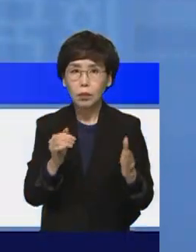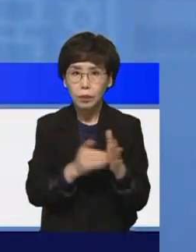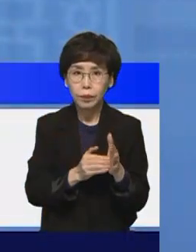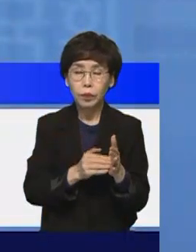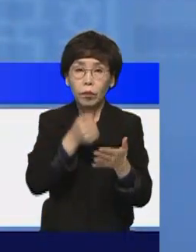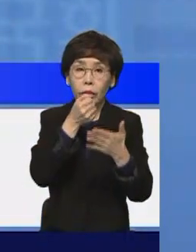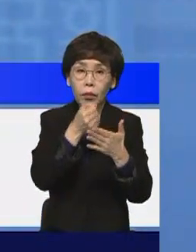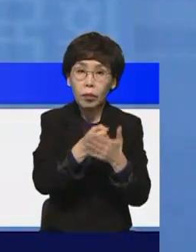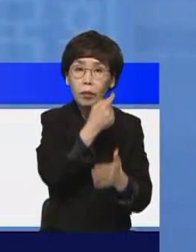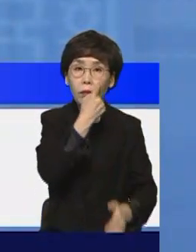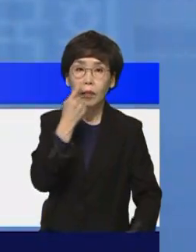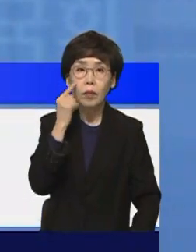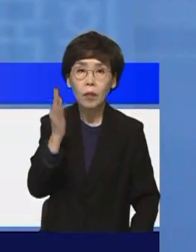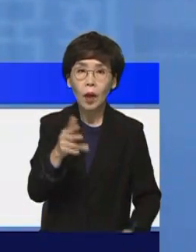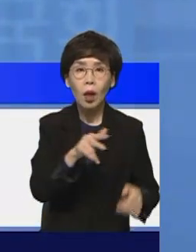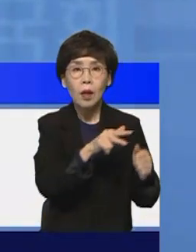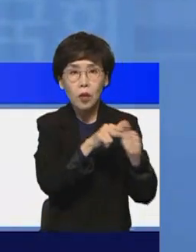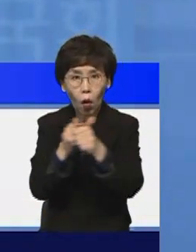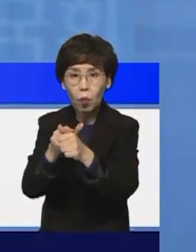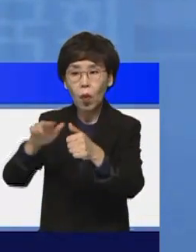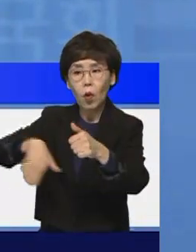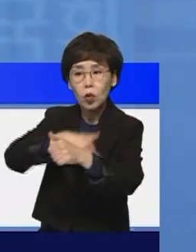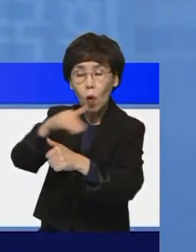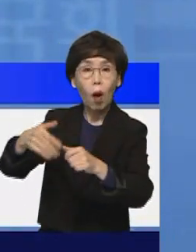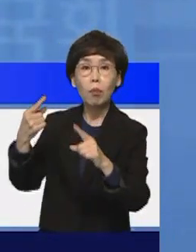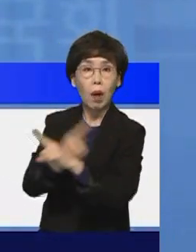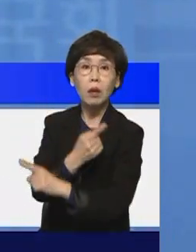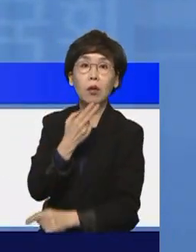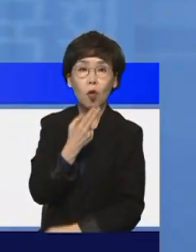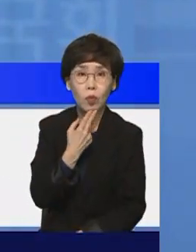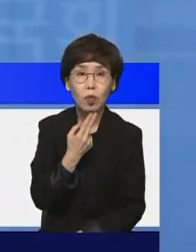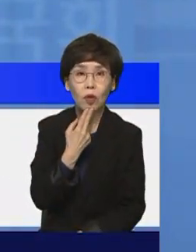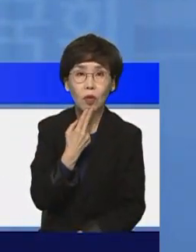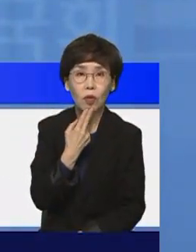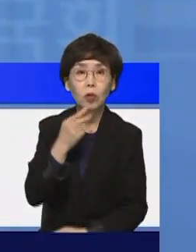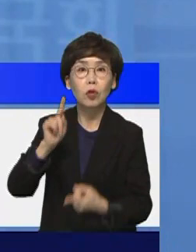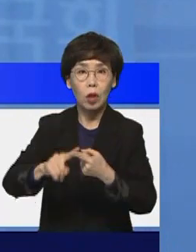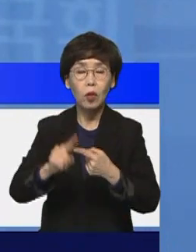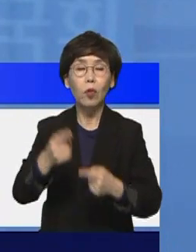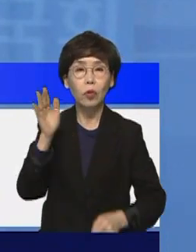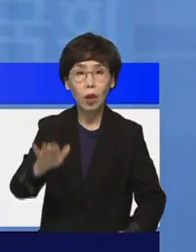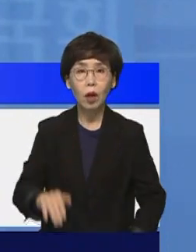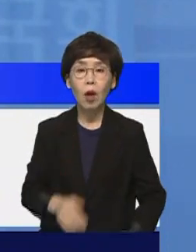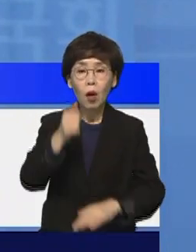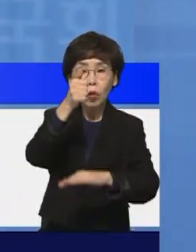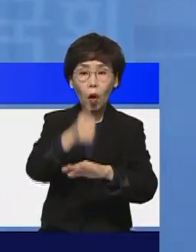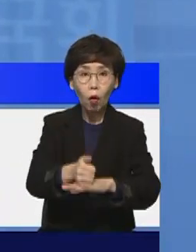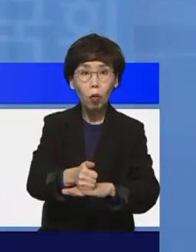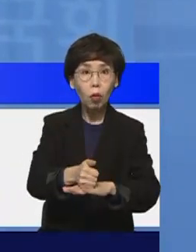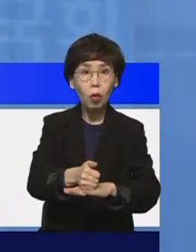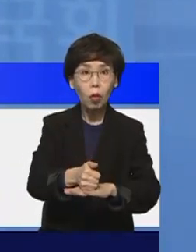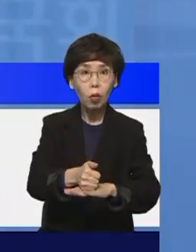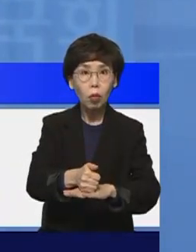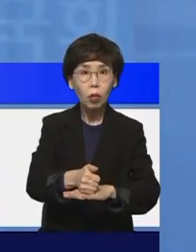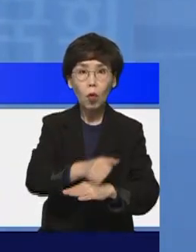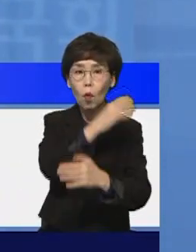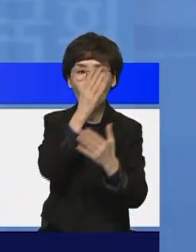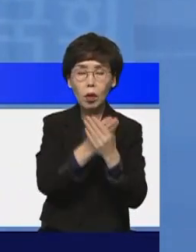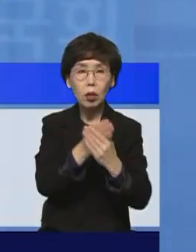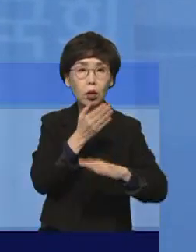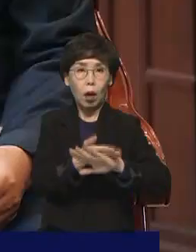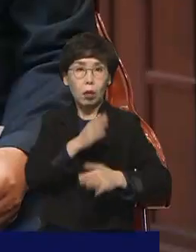판단이 근거가 된 정보와 정황은 달라진 것이 전혀 없는데 결론만 정반대가